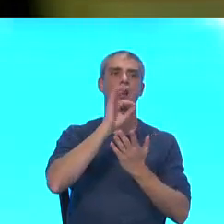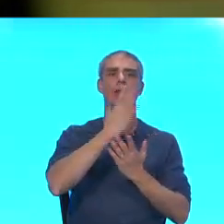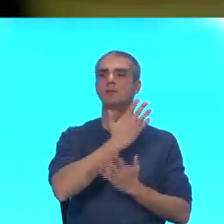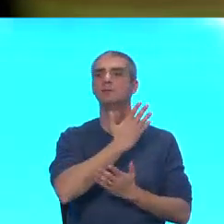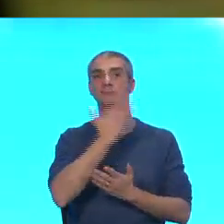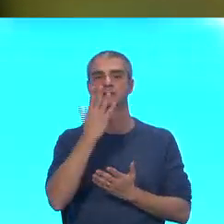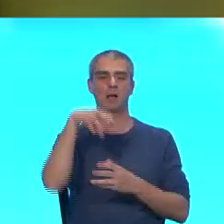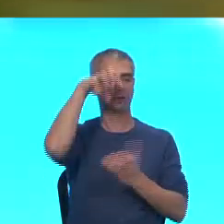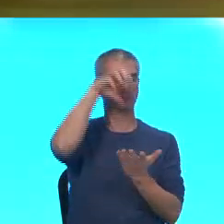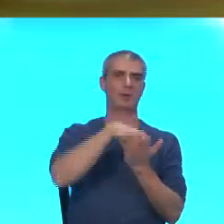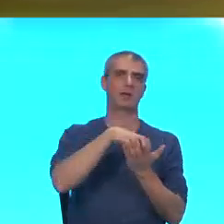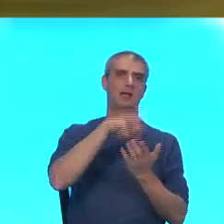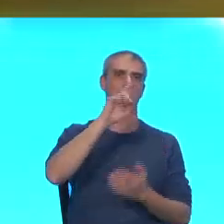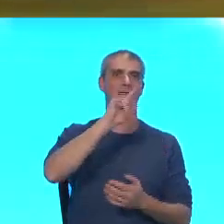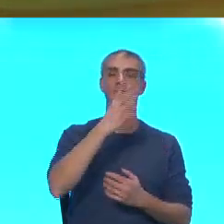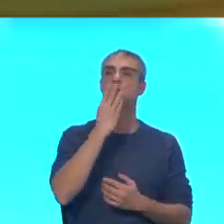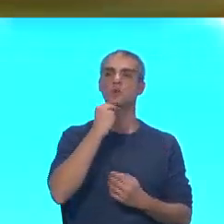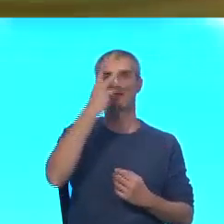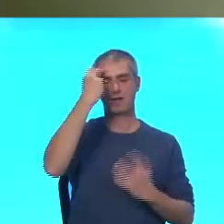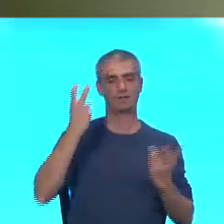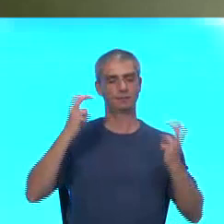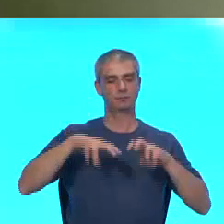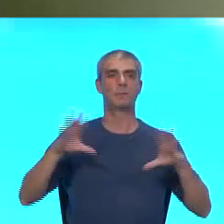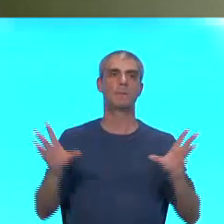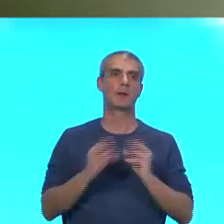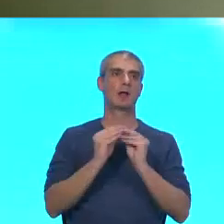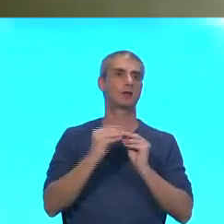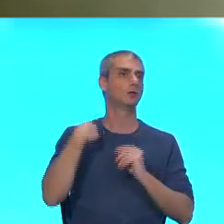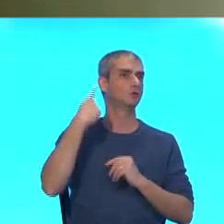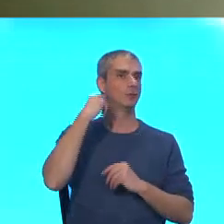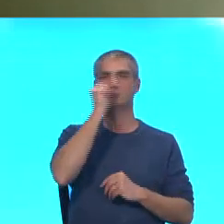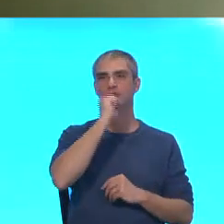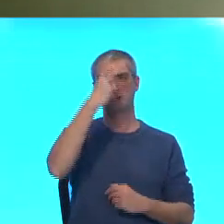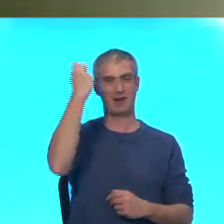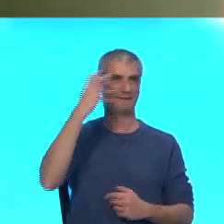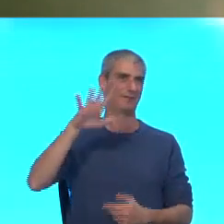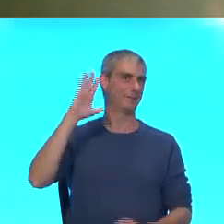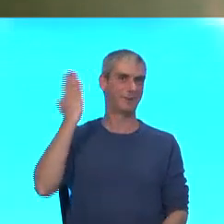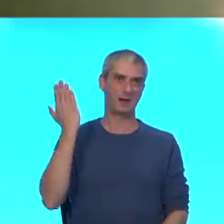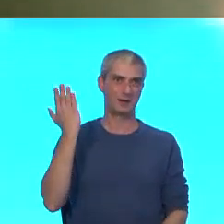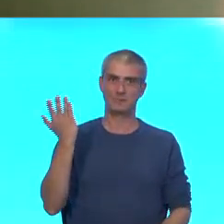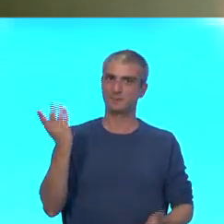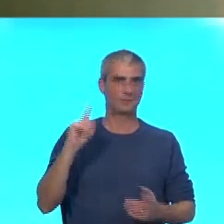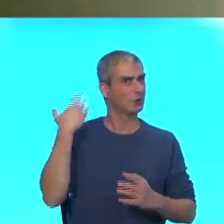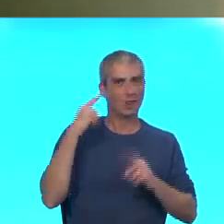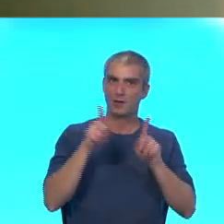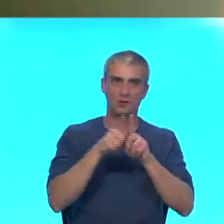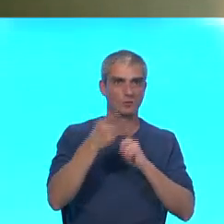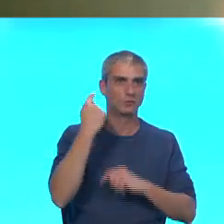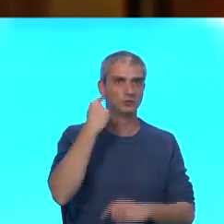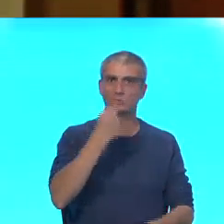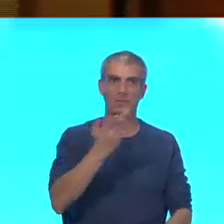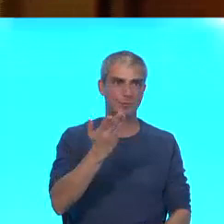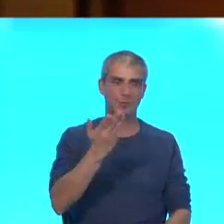בלב רחביה. יהודים וערבים יושבים פה יחד, ושומעים פריד אל-אטרש ברקע. לא היה מקום ששמעו פריד